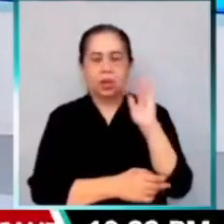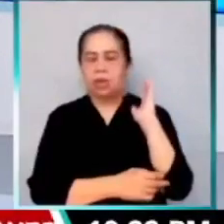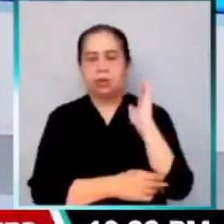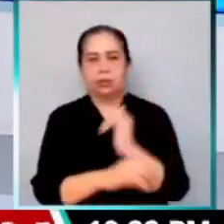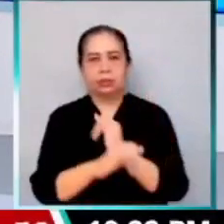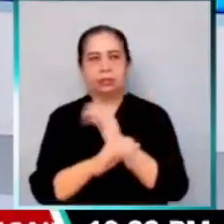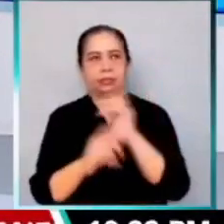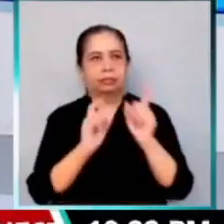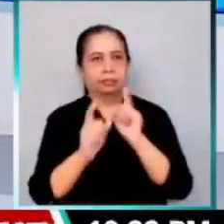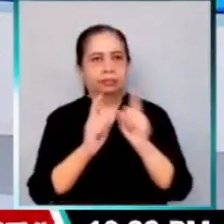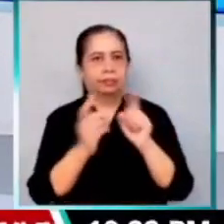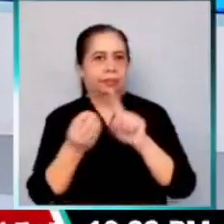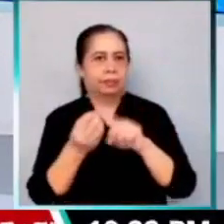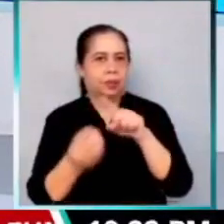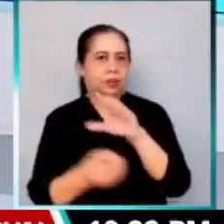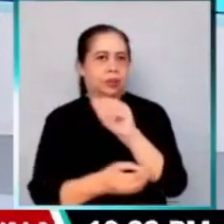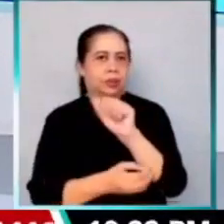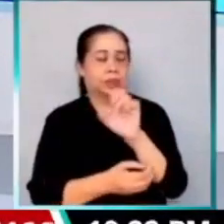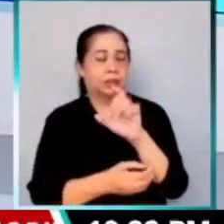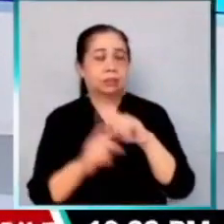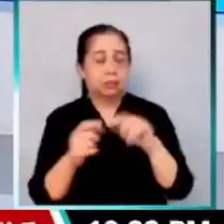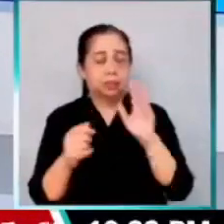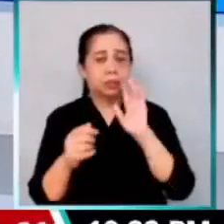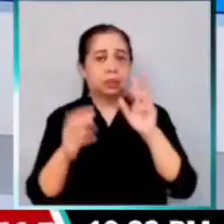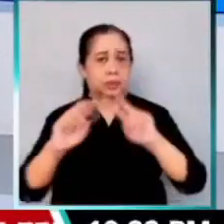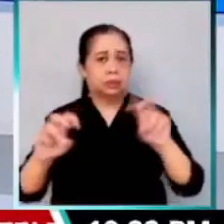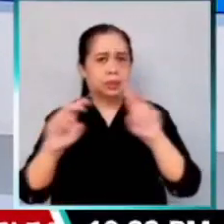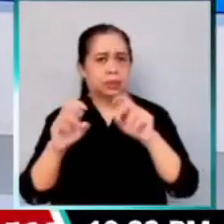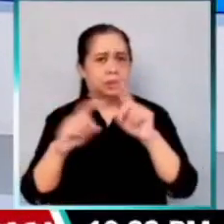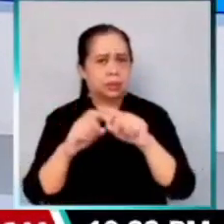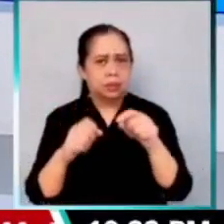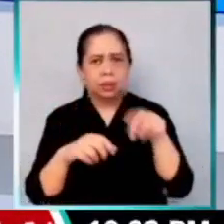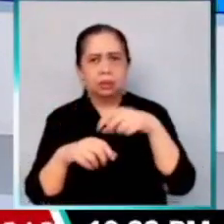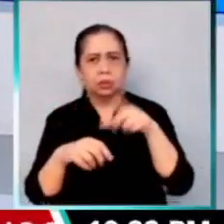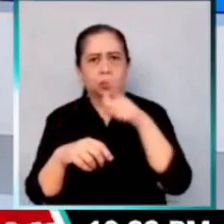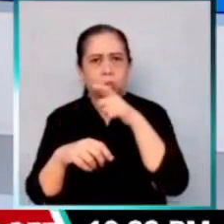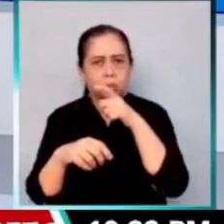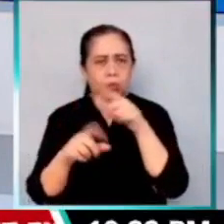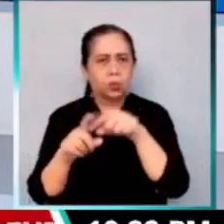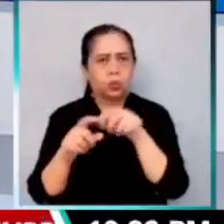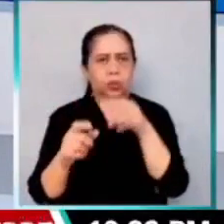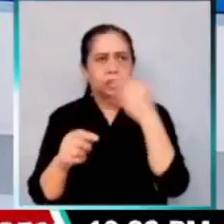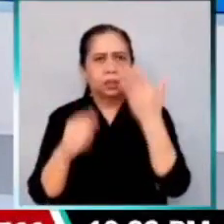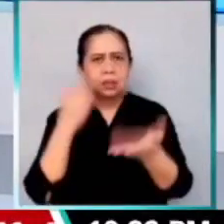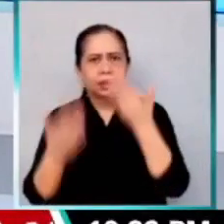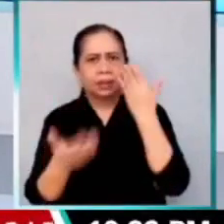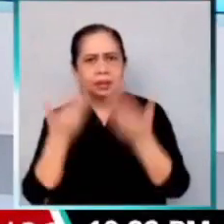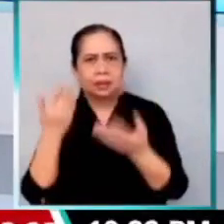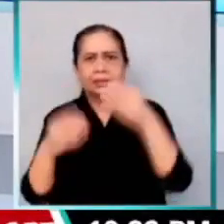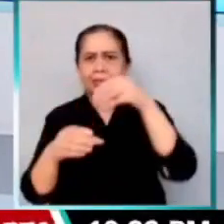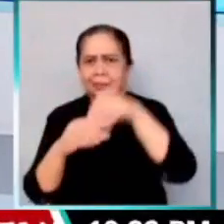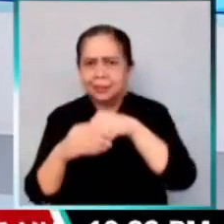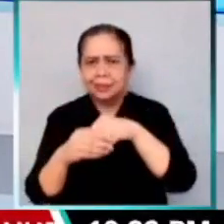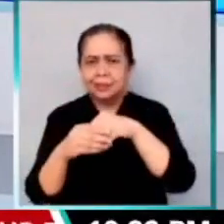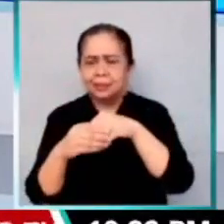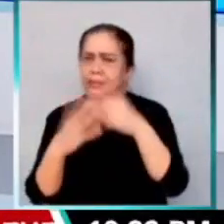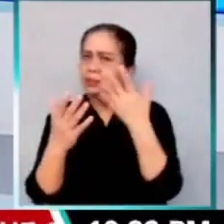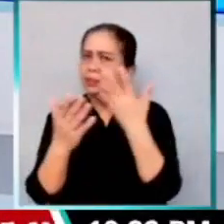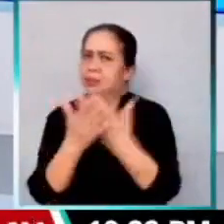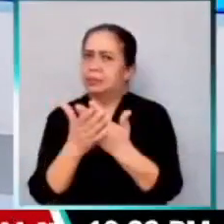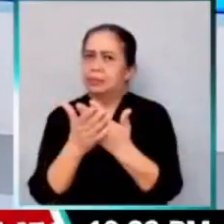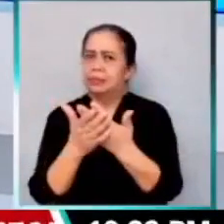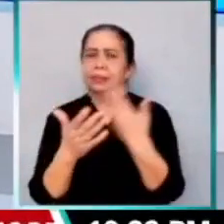kaso. Pero iimbestigahan daw ang mga inmate na namamatay sa loob ng piitan. May report si